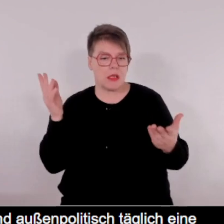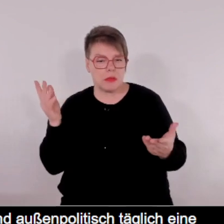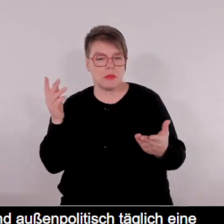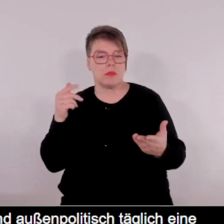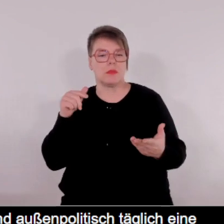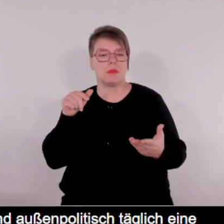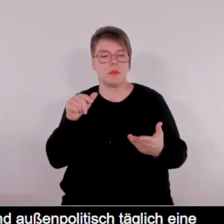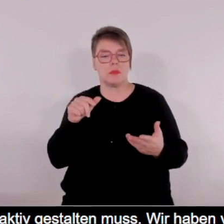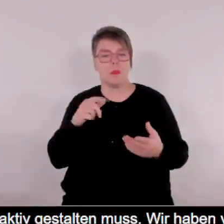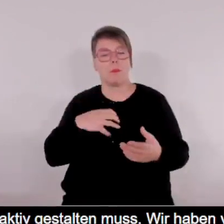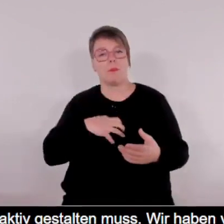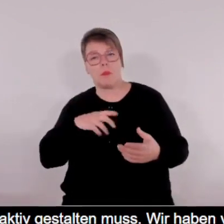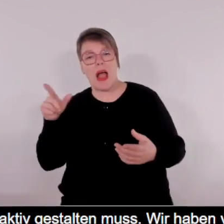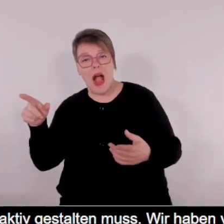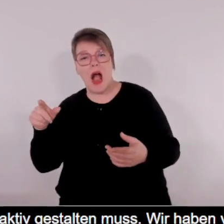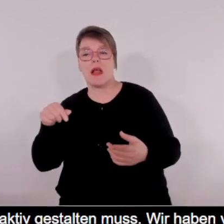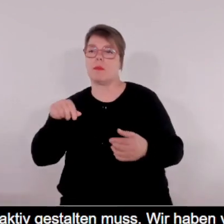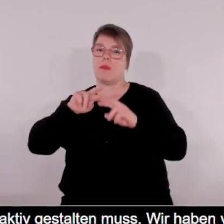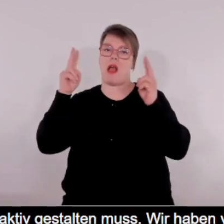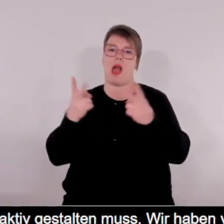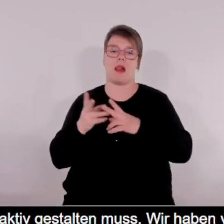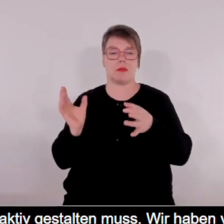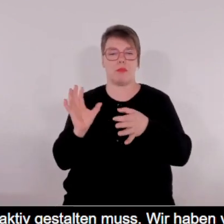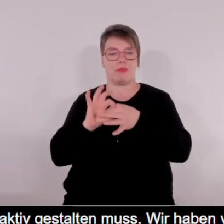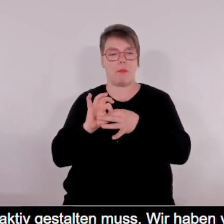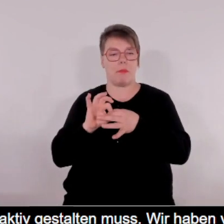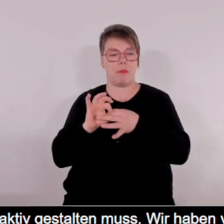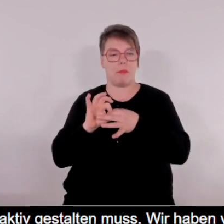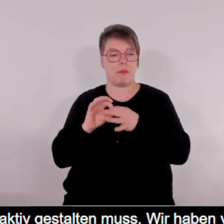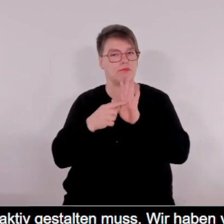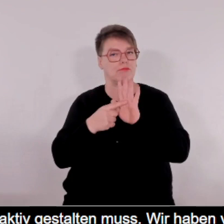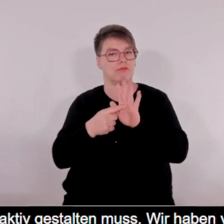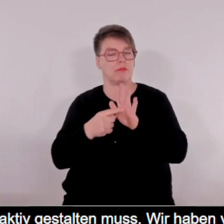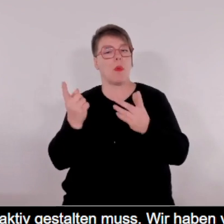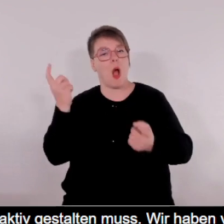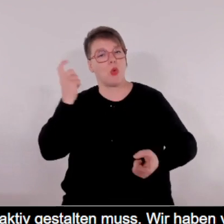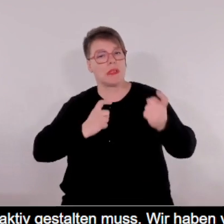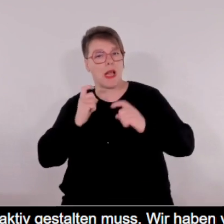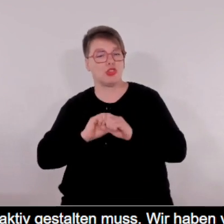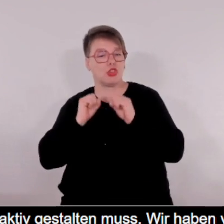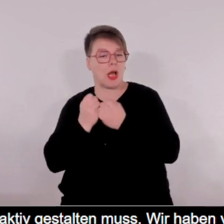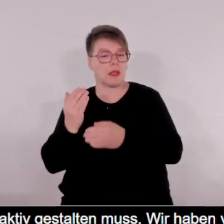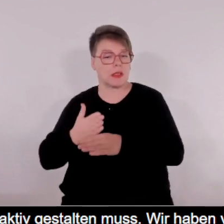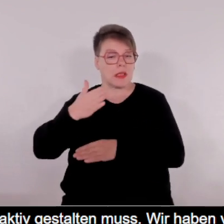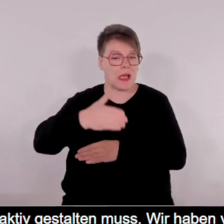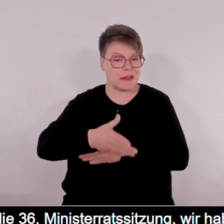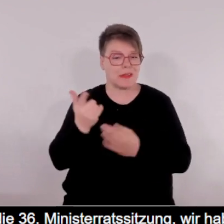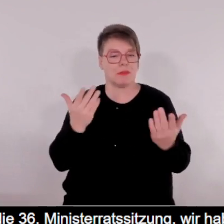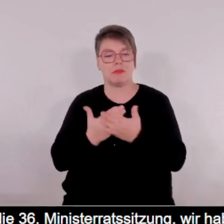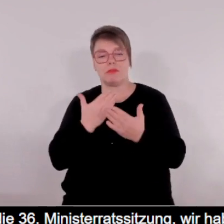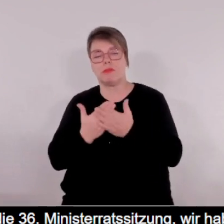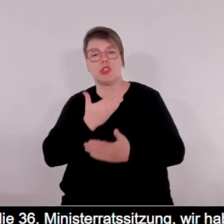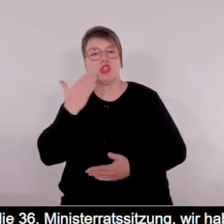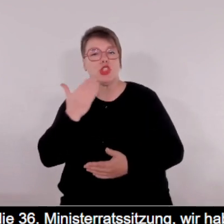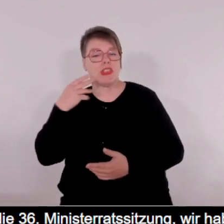Kiew. Wir hatten die europäische Kommissionspräsidentin Ursula von der Leyen zu Gast. Wir haben uns mit der